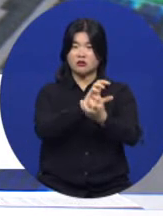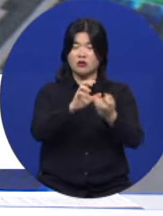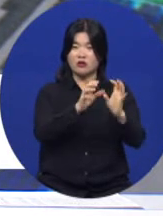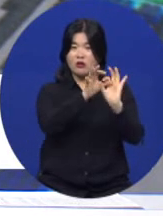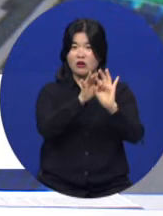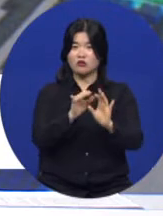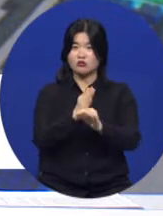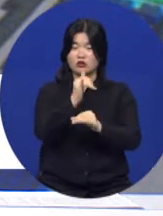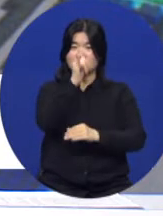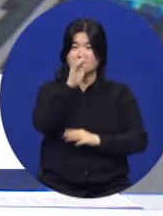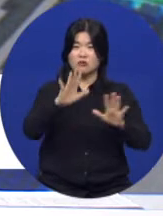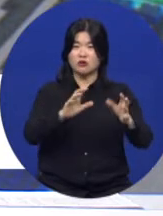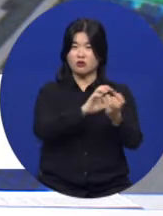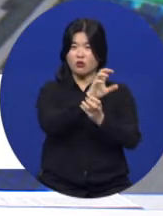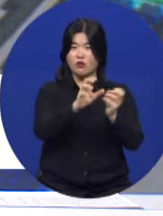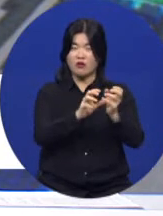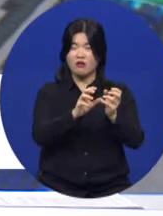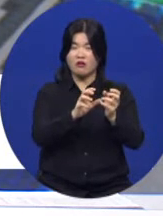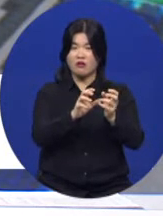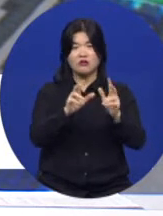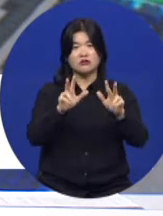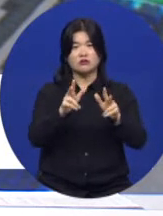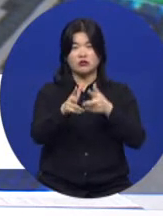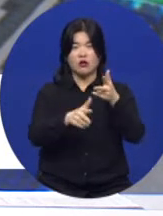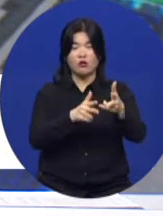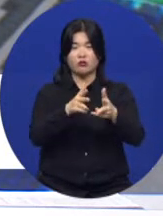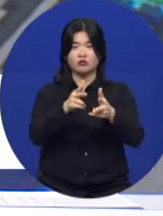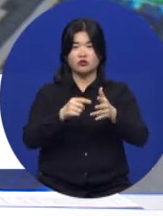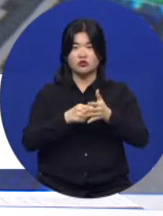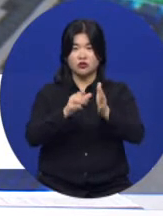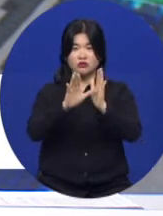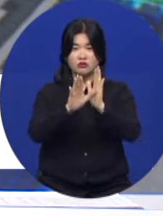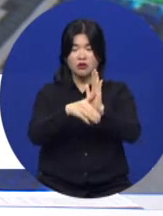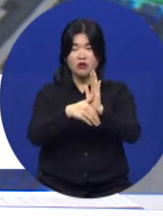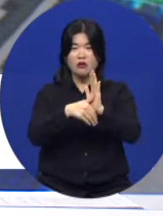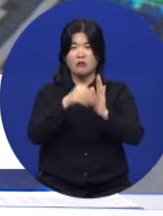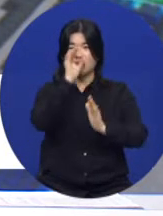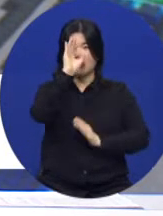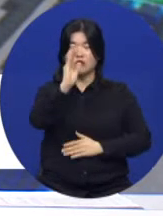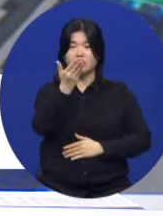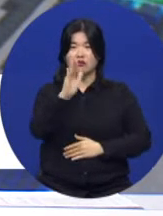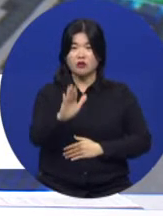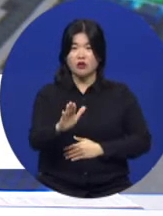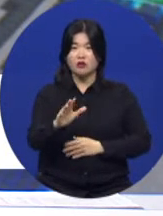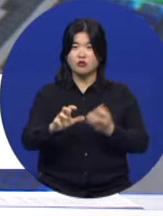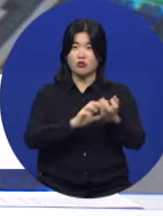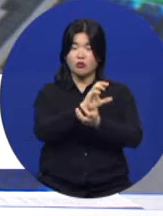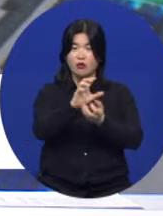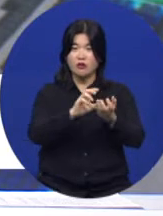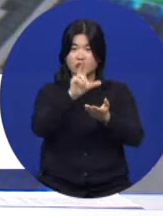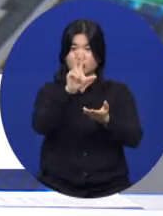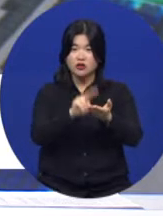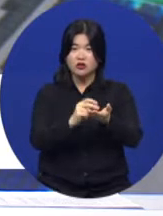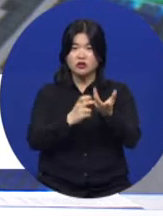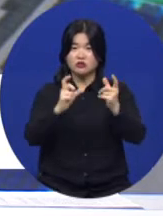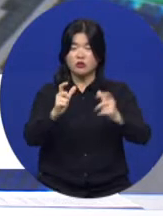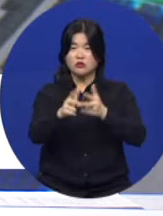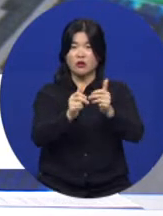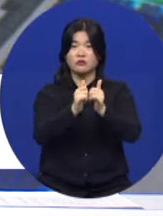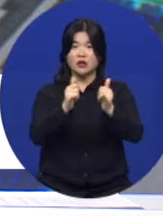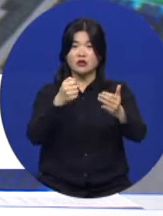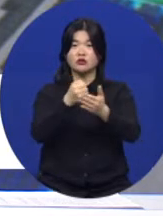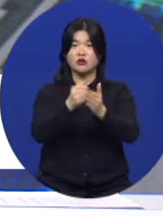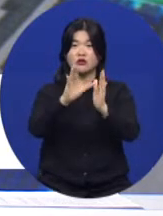있죠. 이번 논란을 이해하기 위해서는 사업 추진 과정을 살펴볼 필요가 있는데요. 논란의 핵심은 제주도가